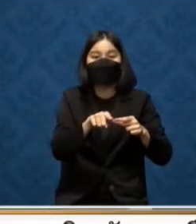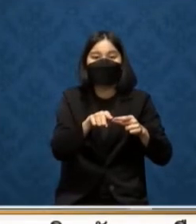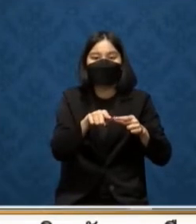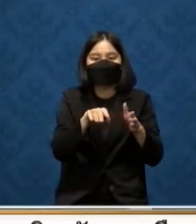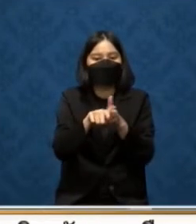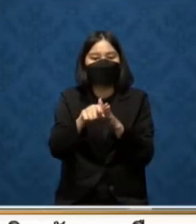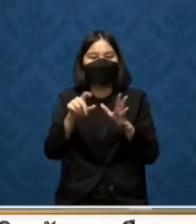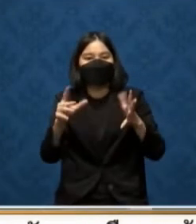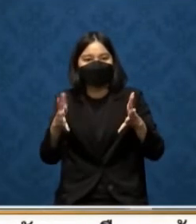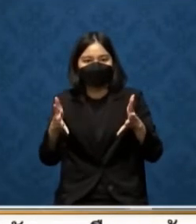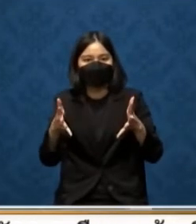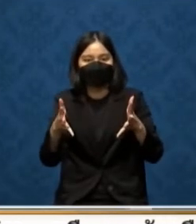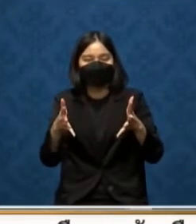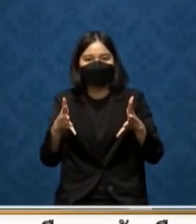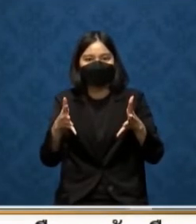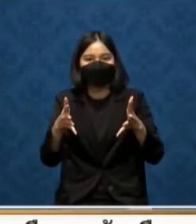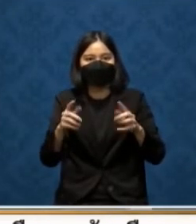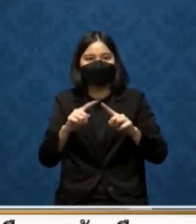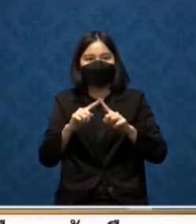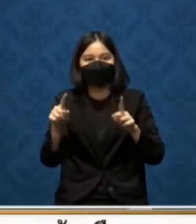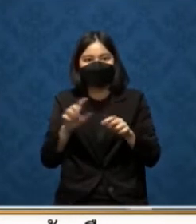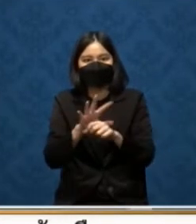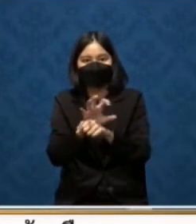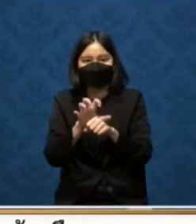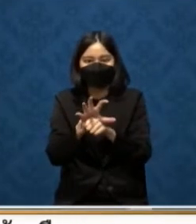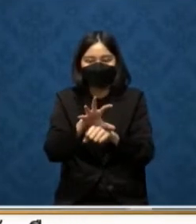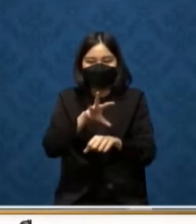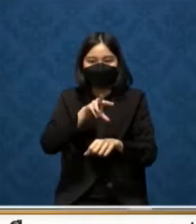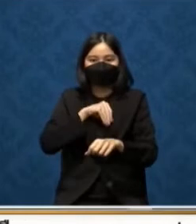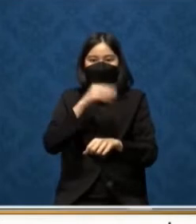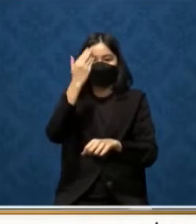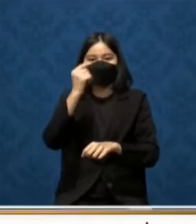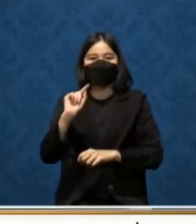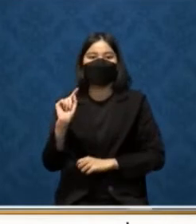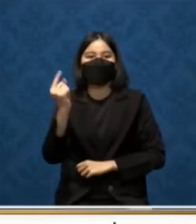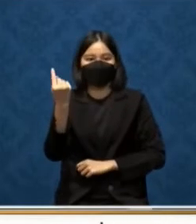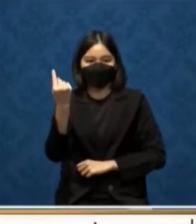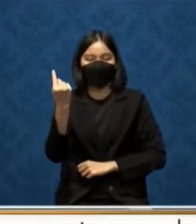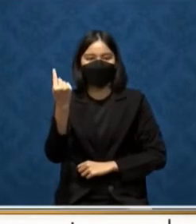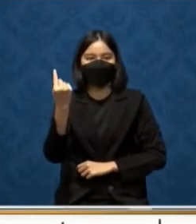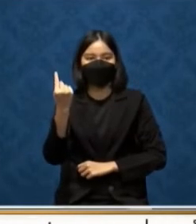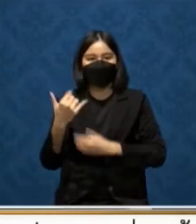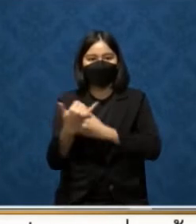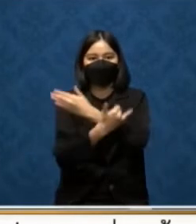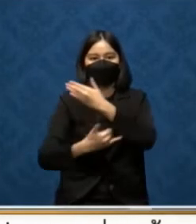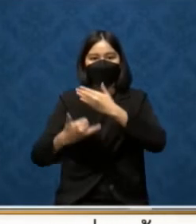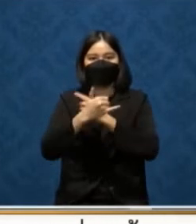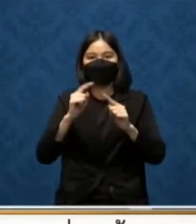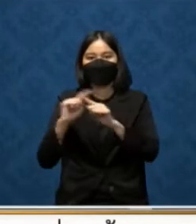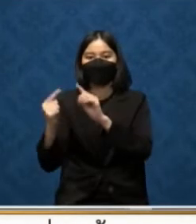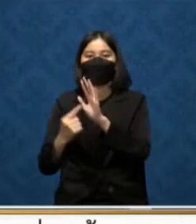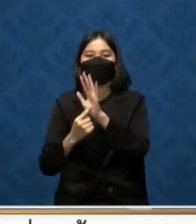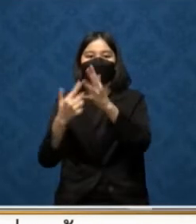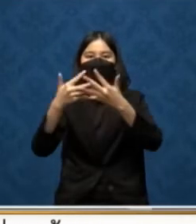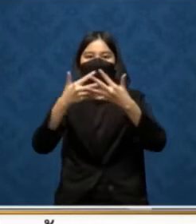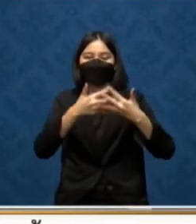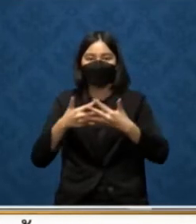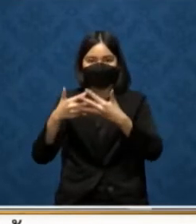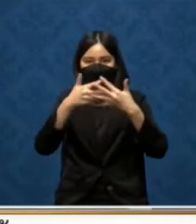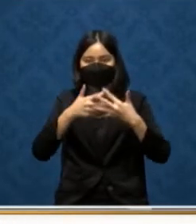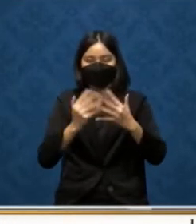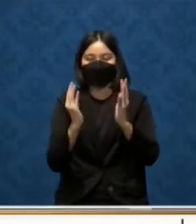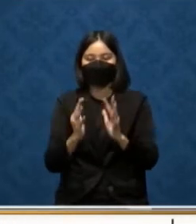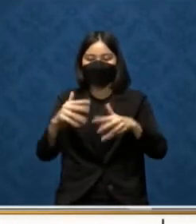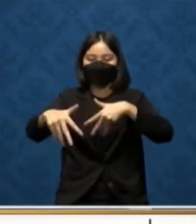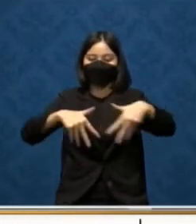ายพัใหม่ซึ่งในหายประเทศ อย่ในอเมริกา ประชากร